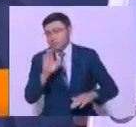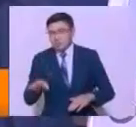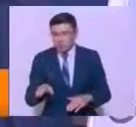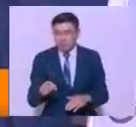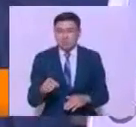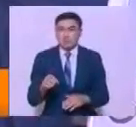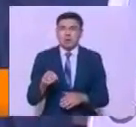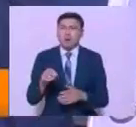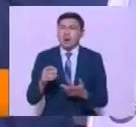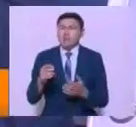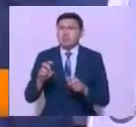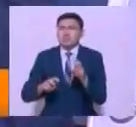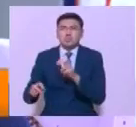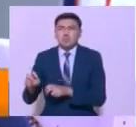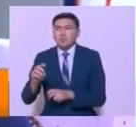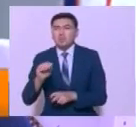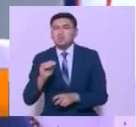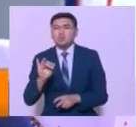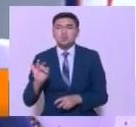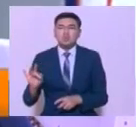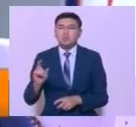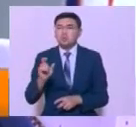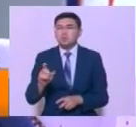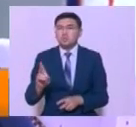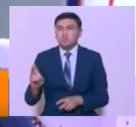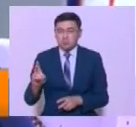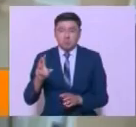стал Композитор который